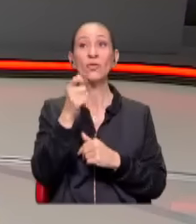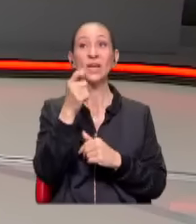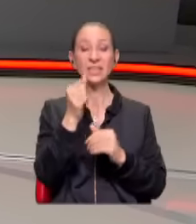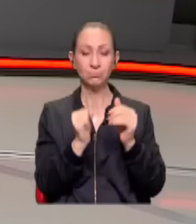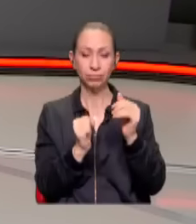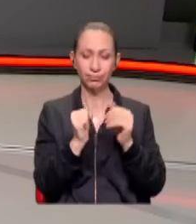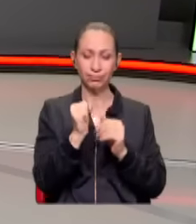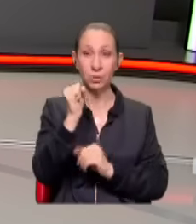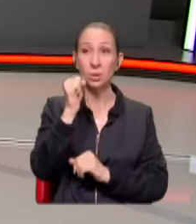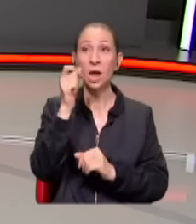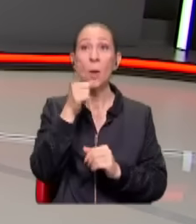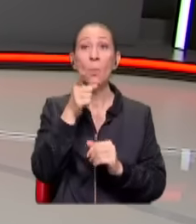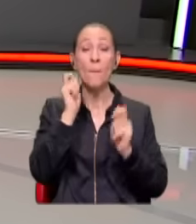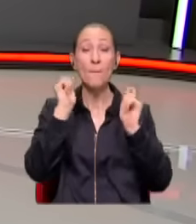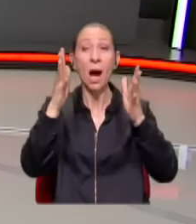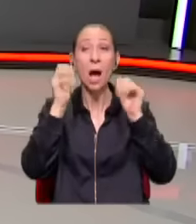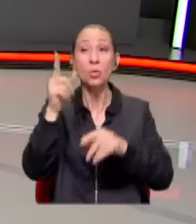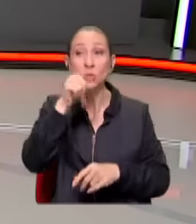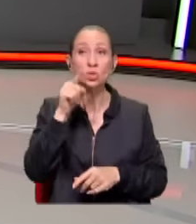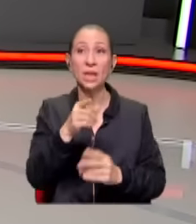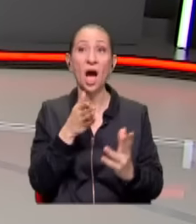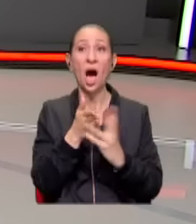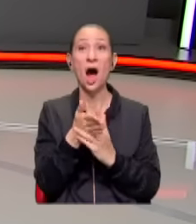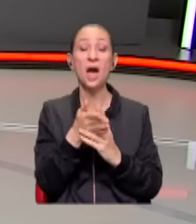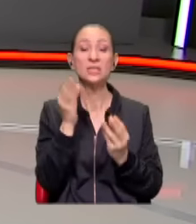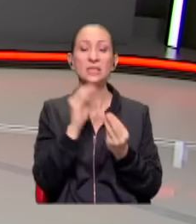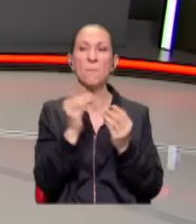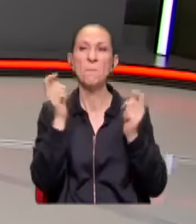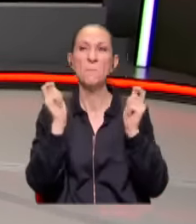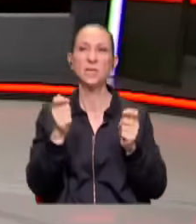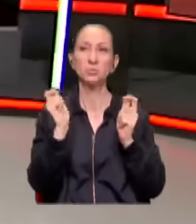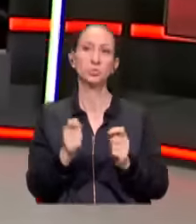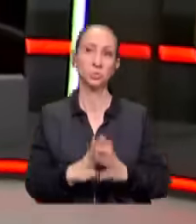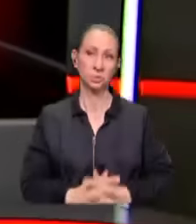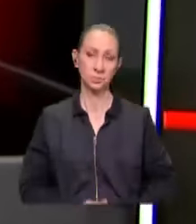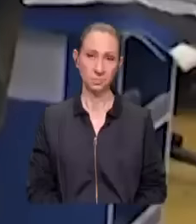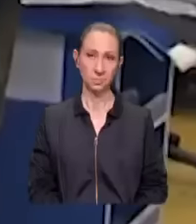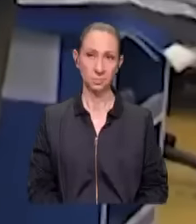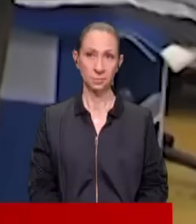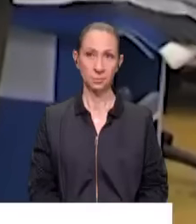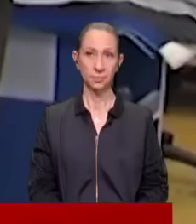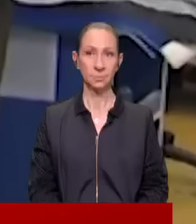fiyat artışlarıyla, bu pahalılıkla ara zam kaçınılmaz.